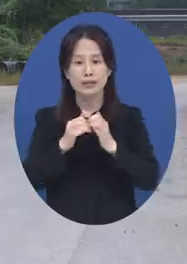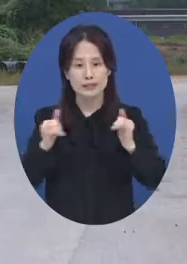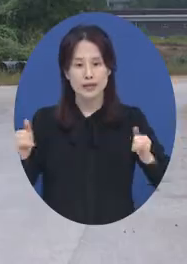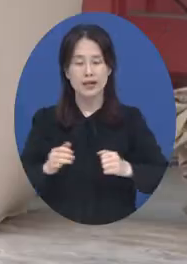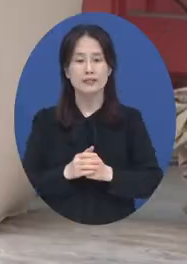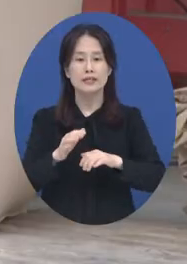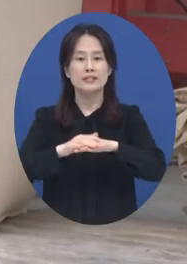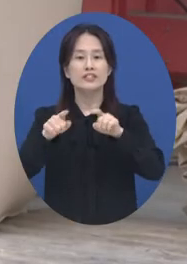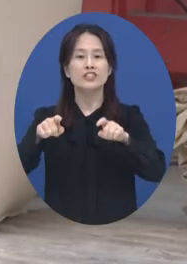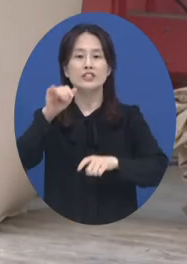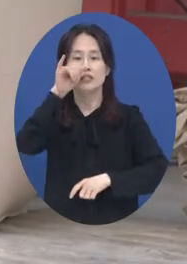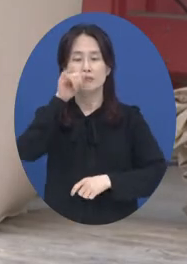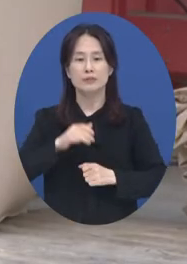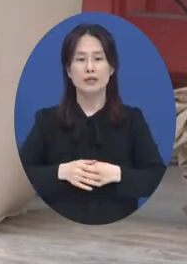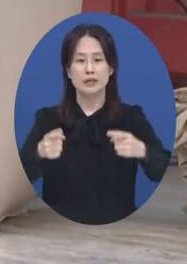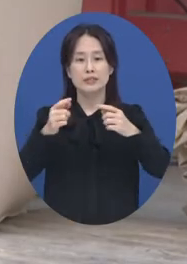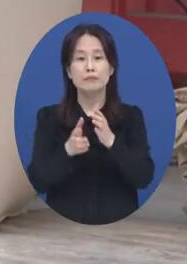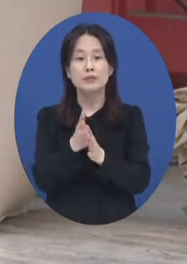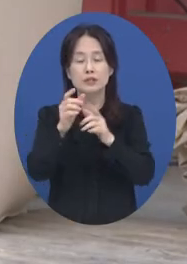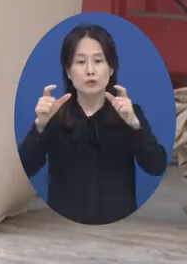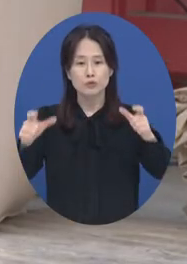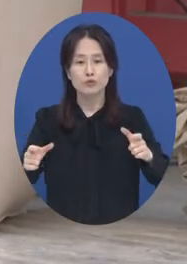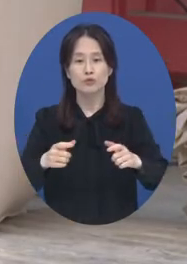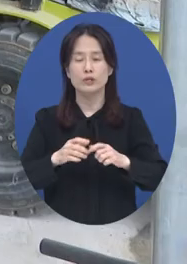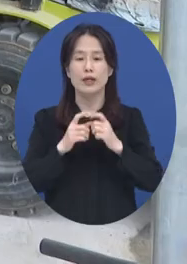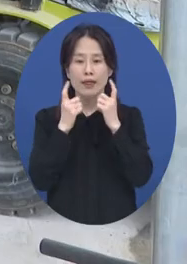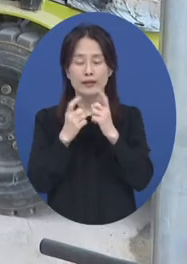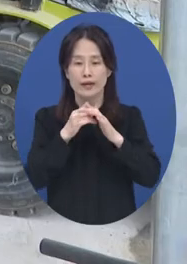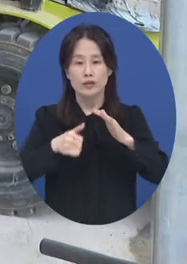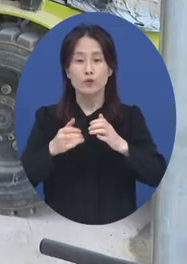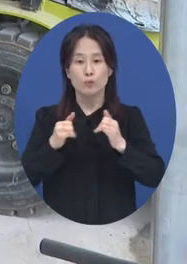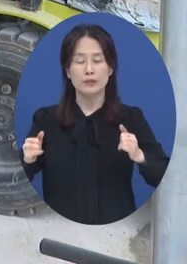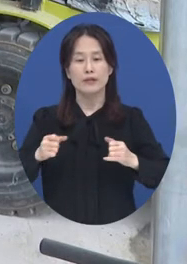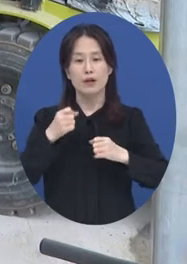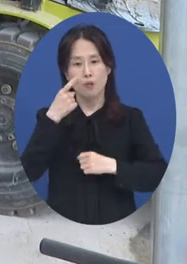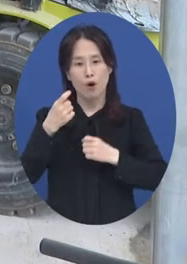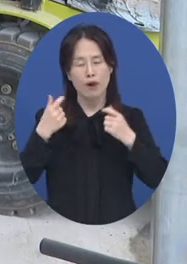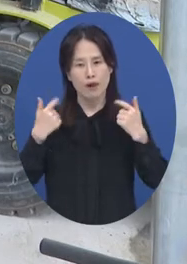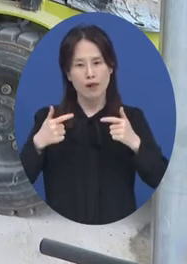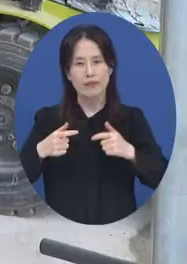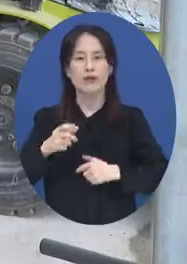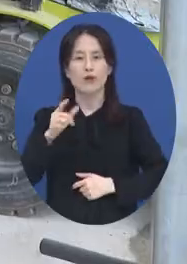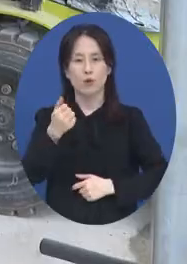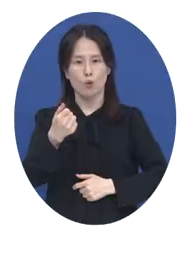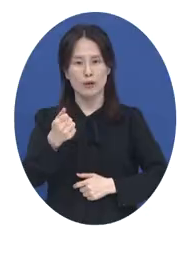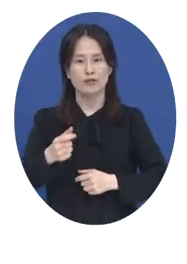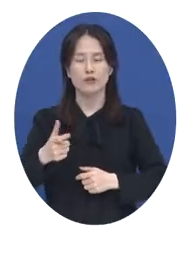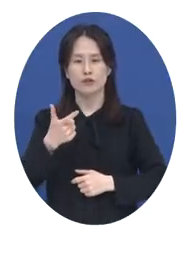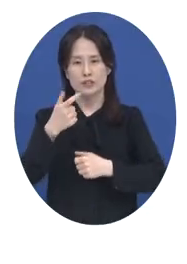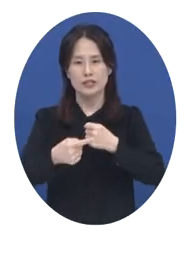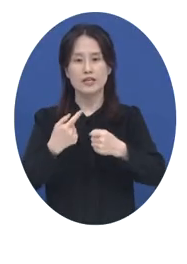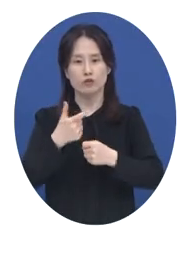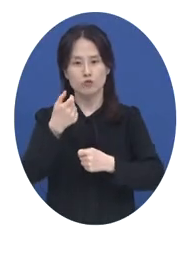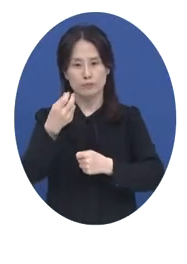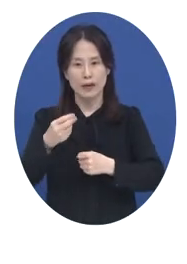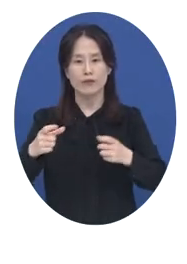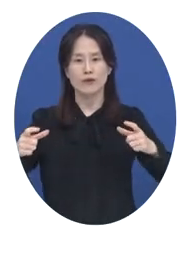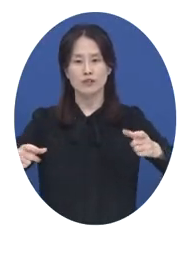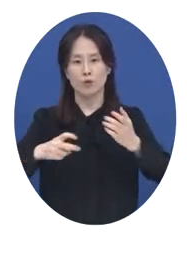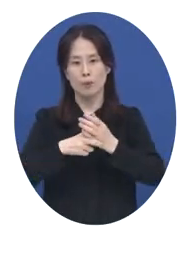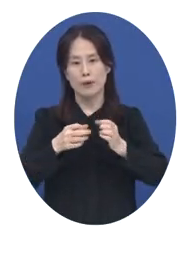신들 전망이다 참여 식은 지역의 개별로 민 모두에게 다다리오 번씩 연간 60만 원의 지역화폐 가